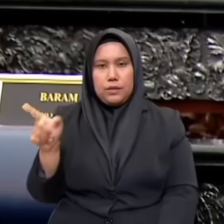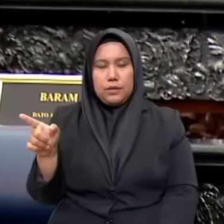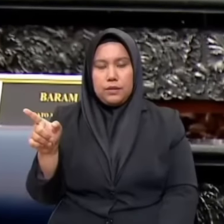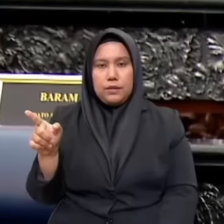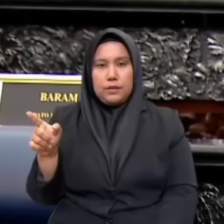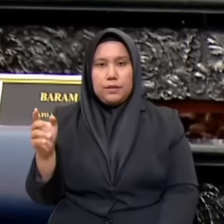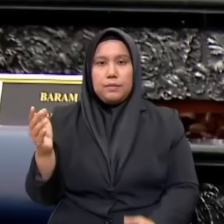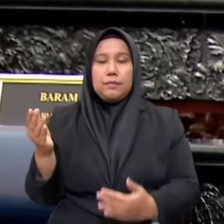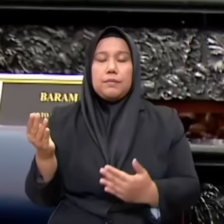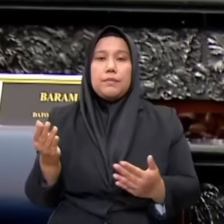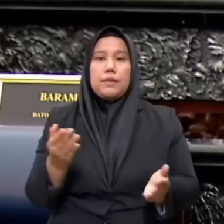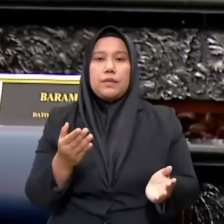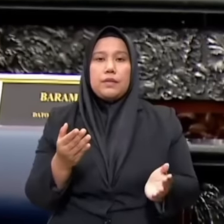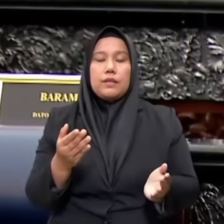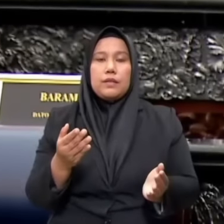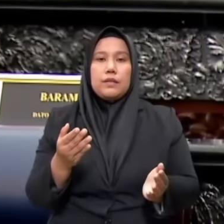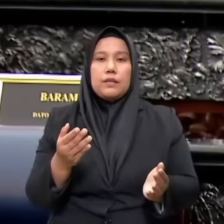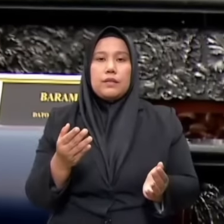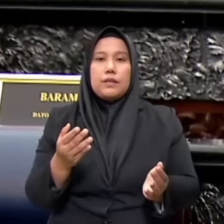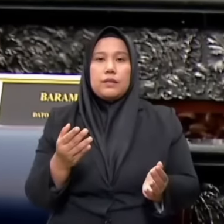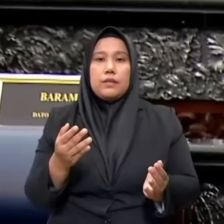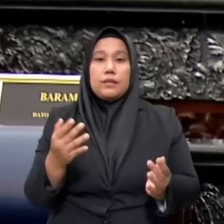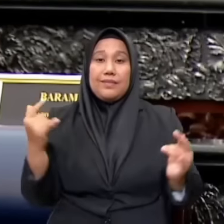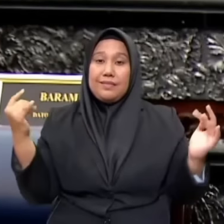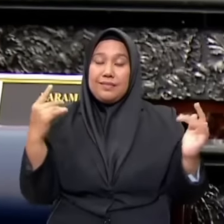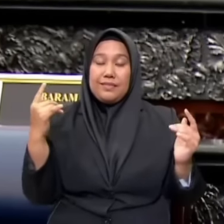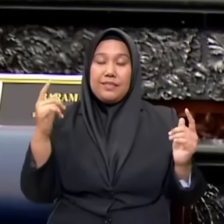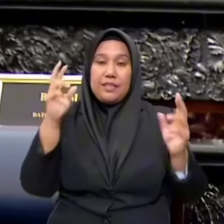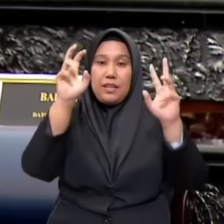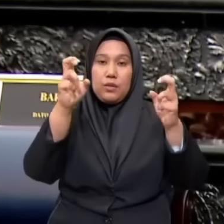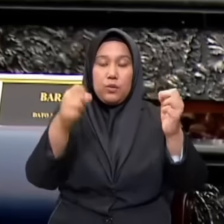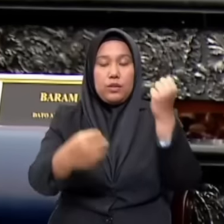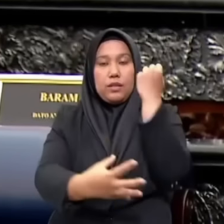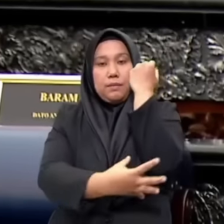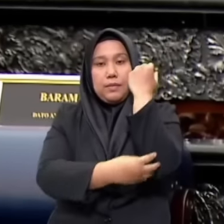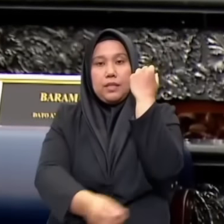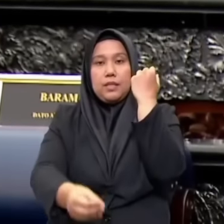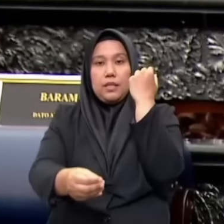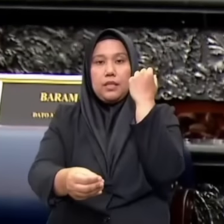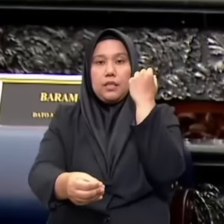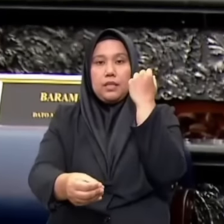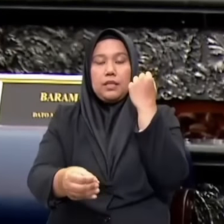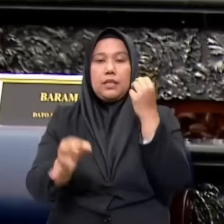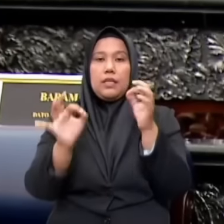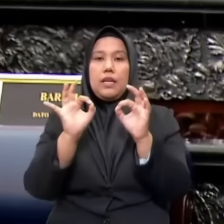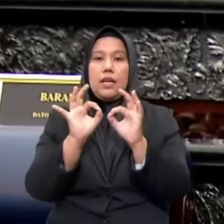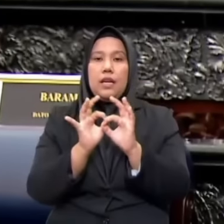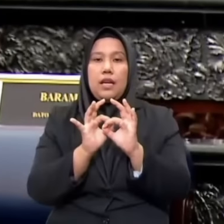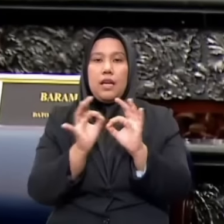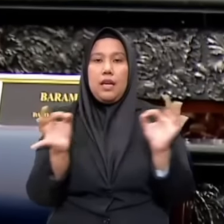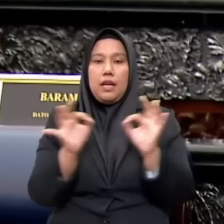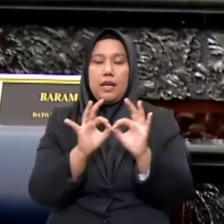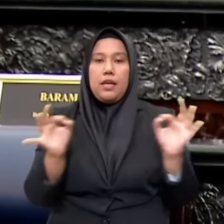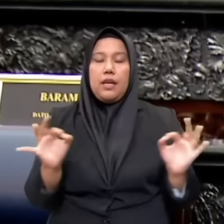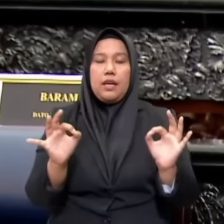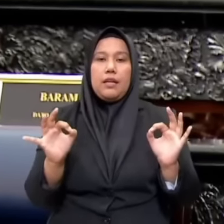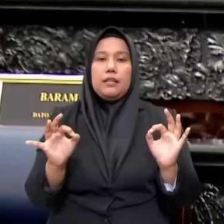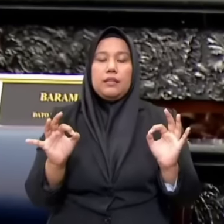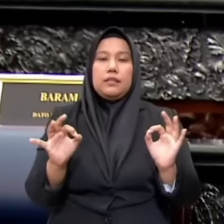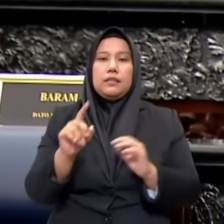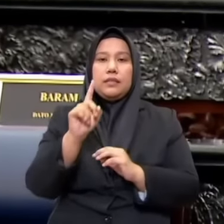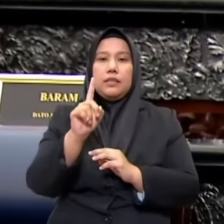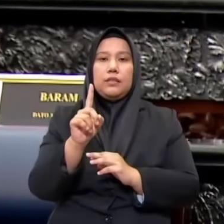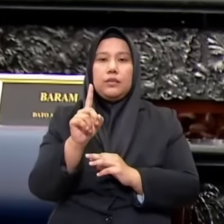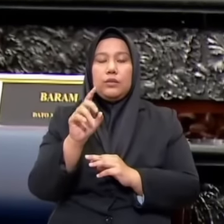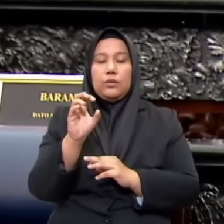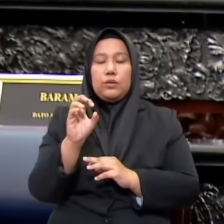bunyi bersesuaian dengan tajuk kemiskinan ayat 1041.